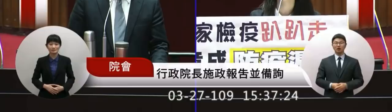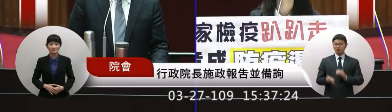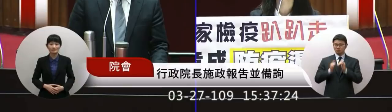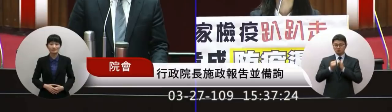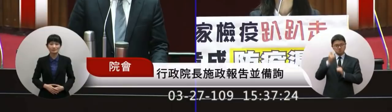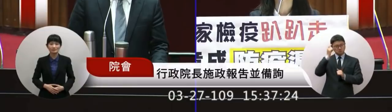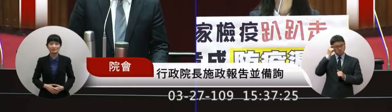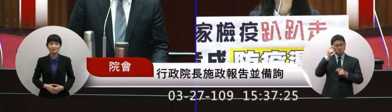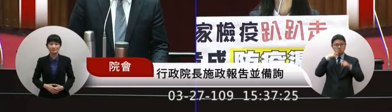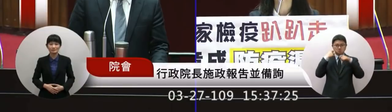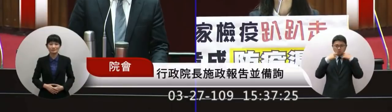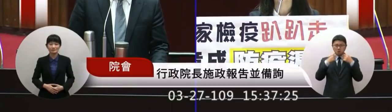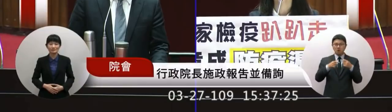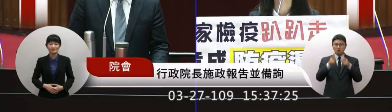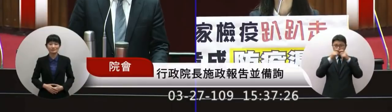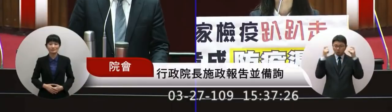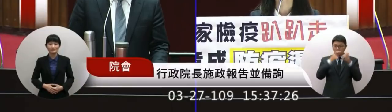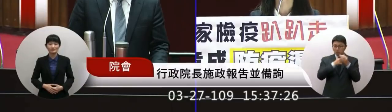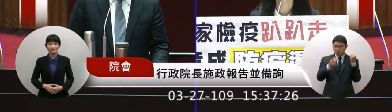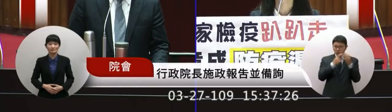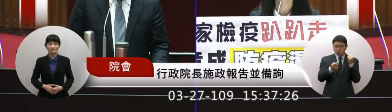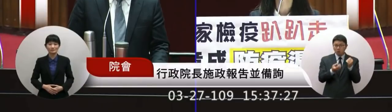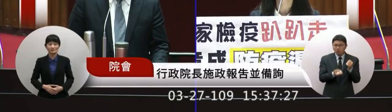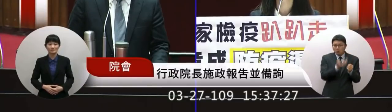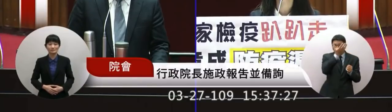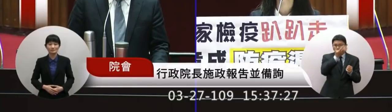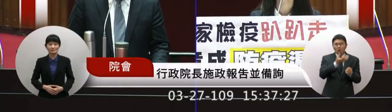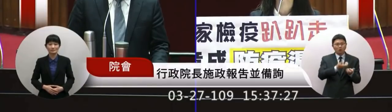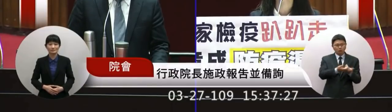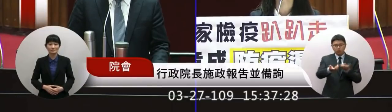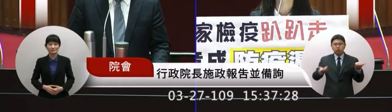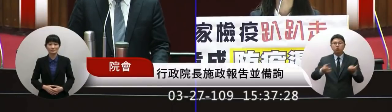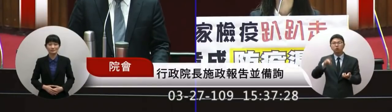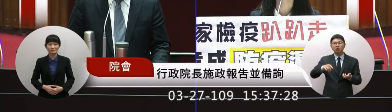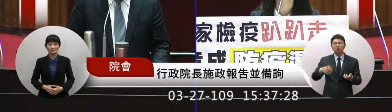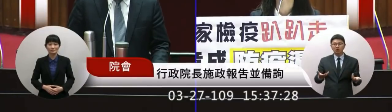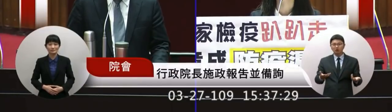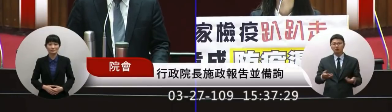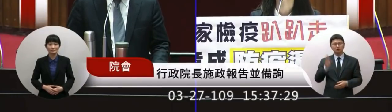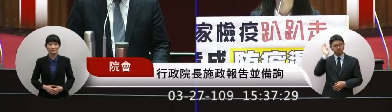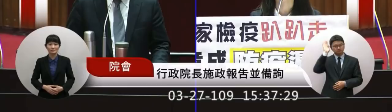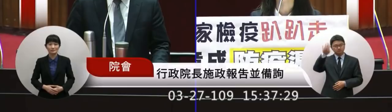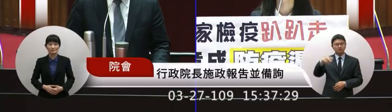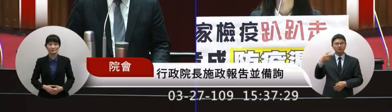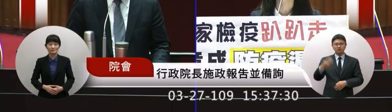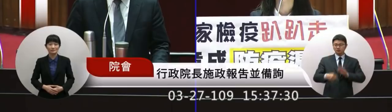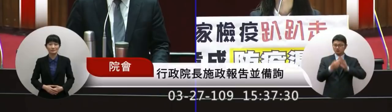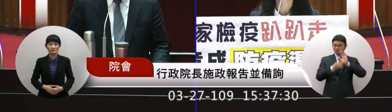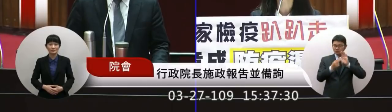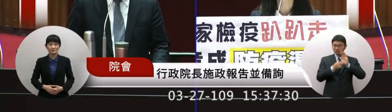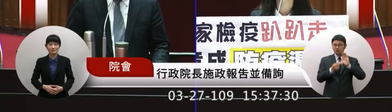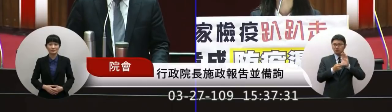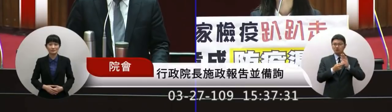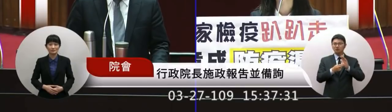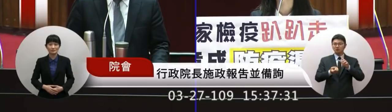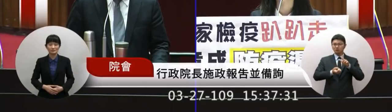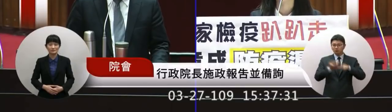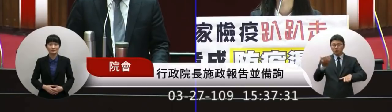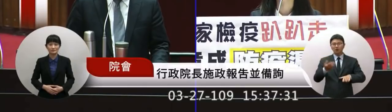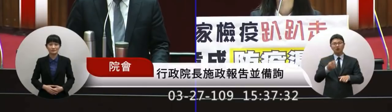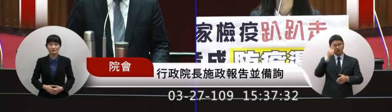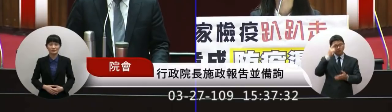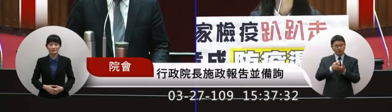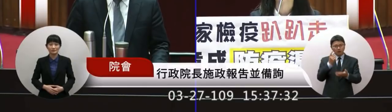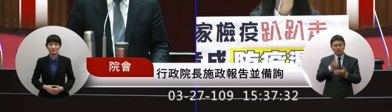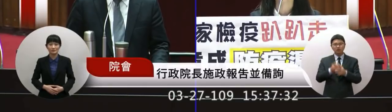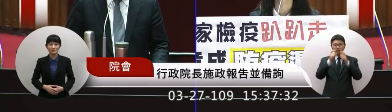要知道就是说到底口罩增加的产量到哪里去了，所以未来是不是能够进一步的跟民众来说明说，到底每天